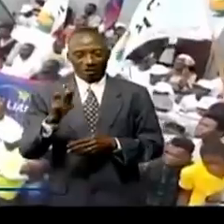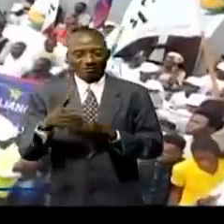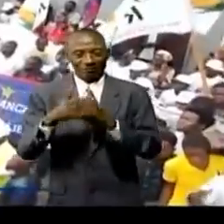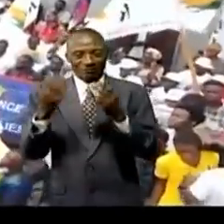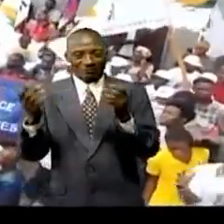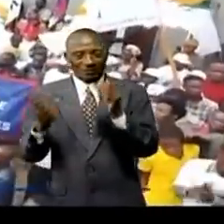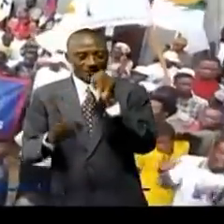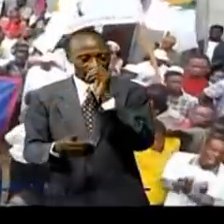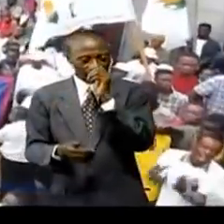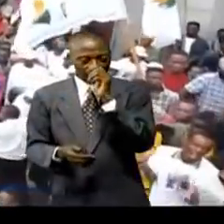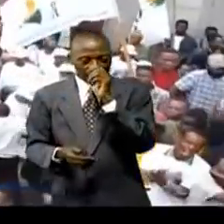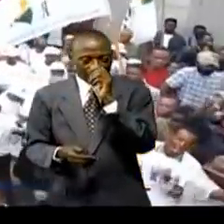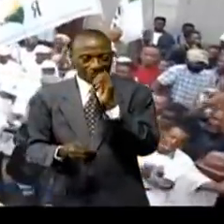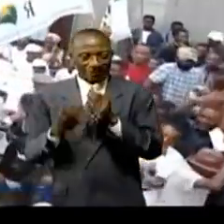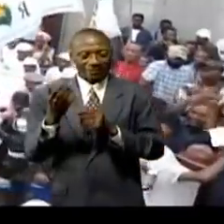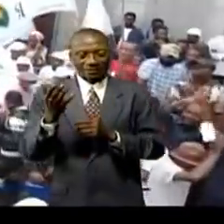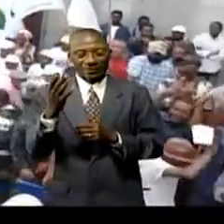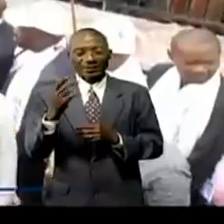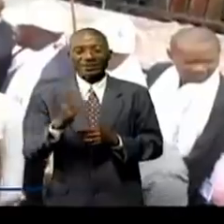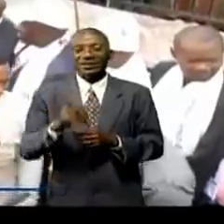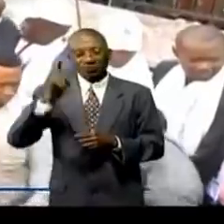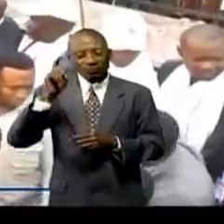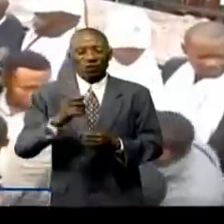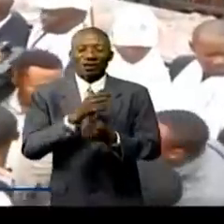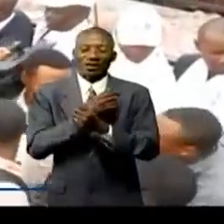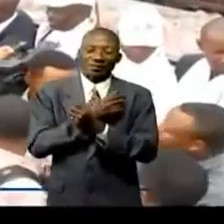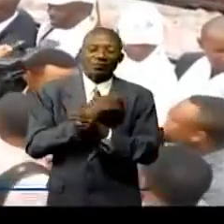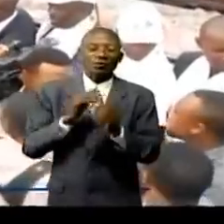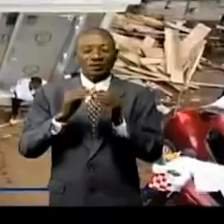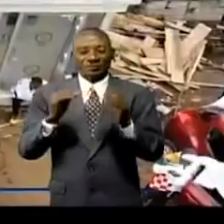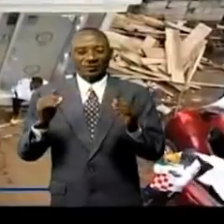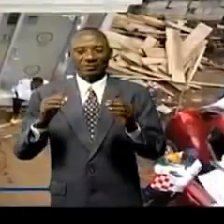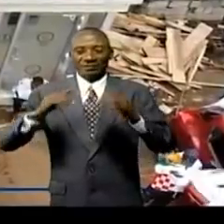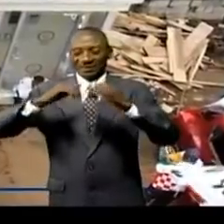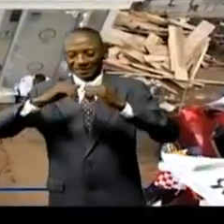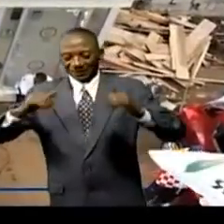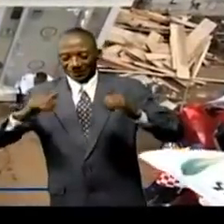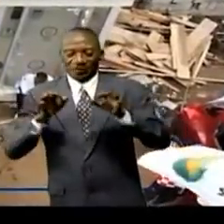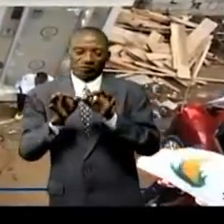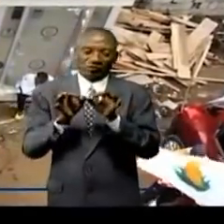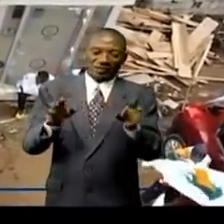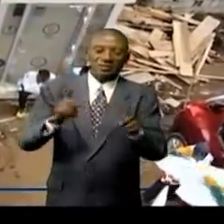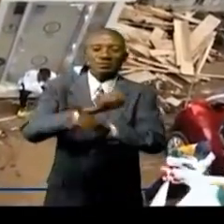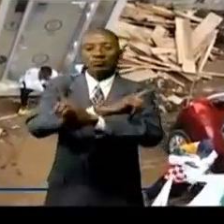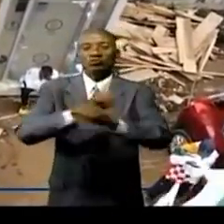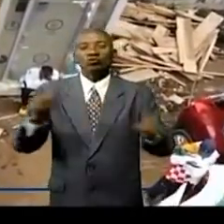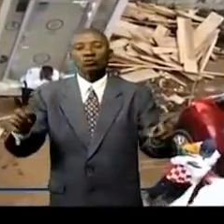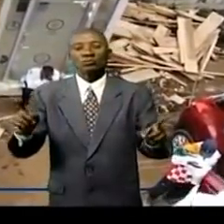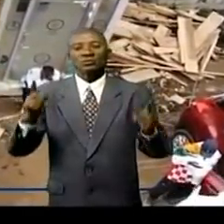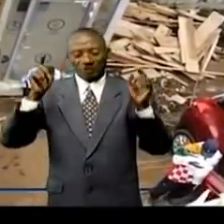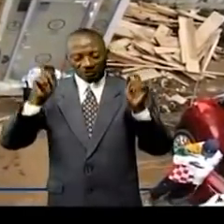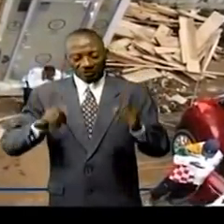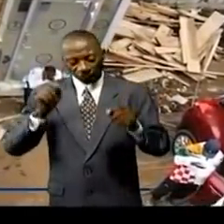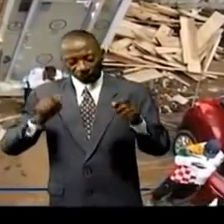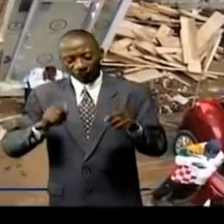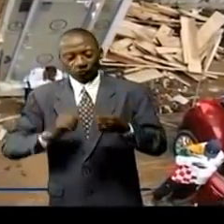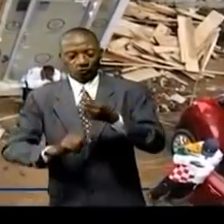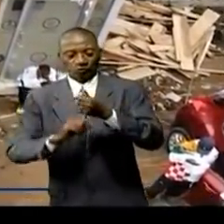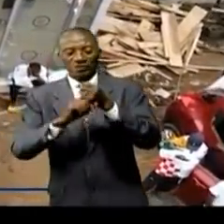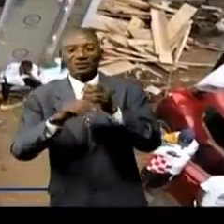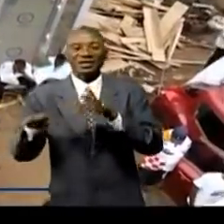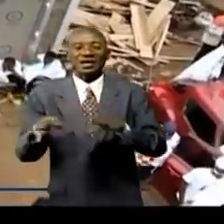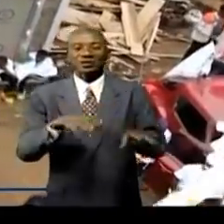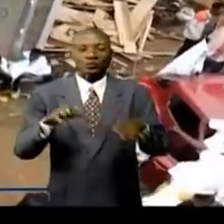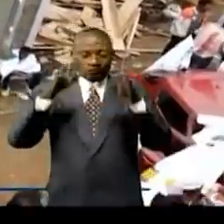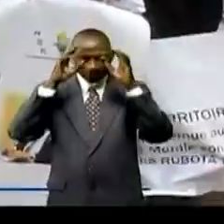exhorté à cultiver l'amour et la paix, à bannir la division et la haine, tout en l'invitant à soutenir les actions du chef de l'État,